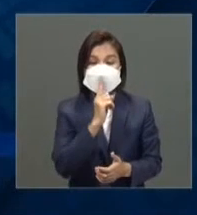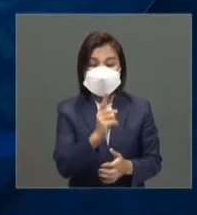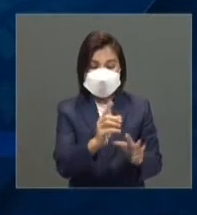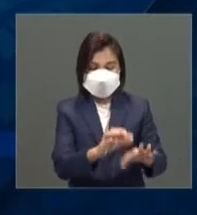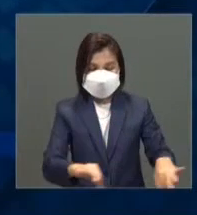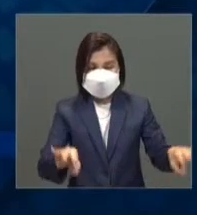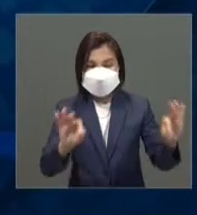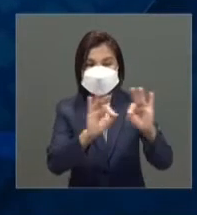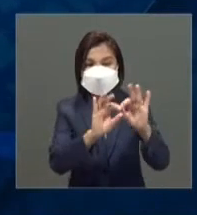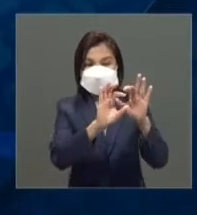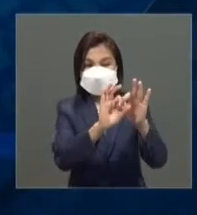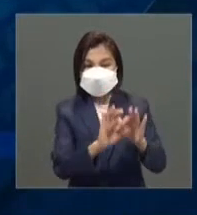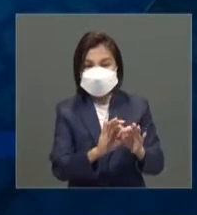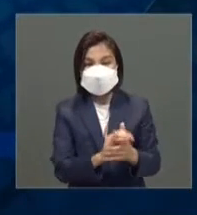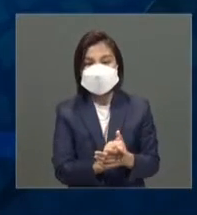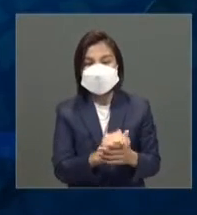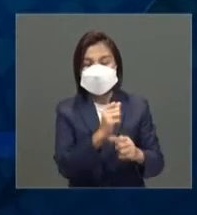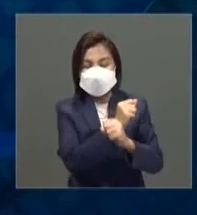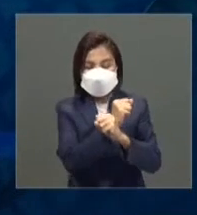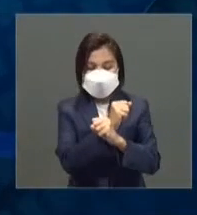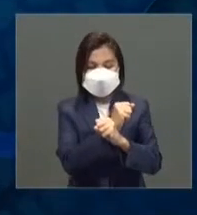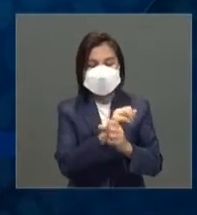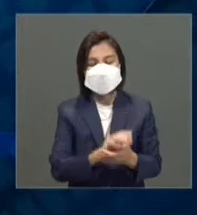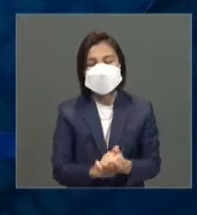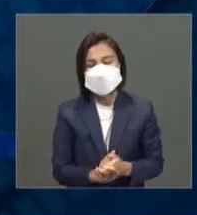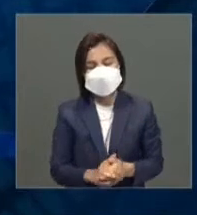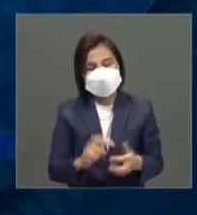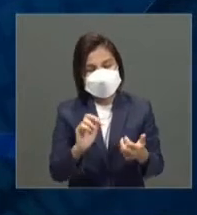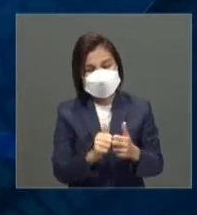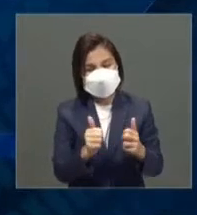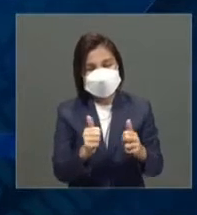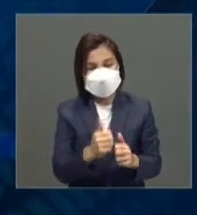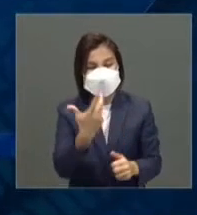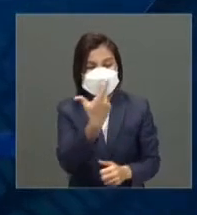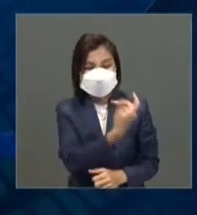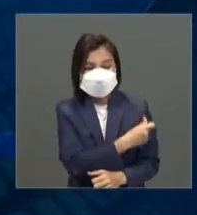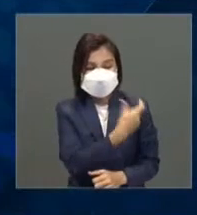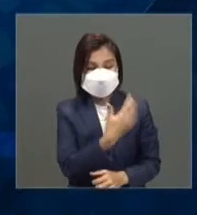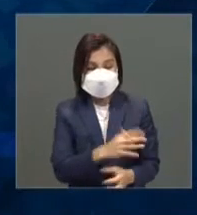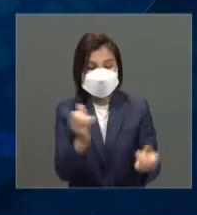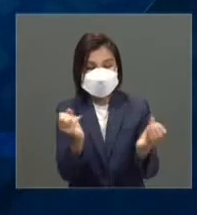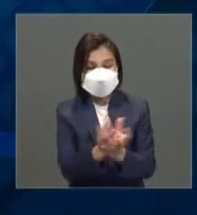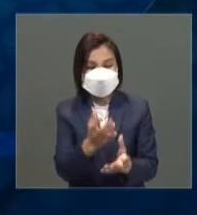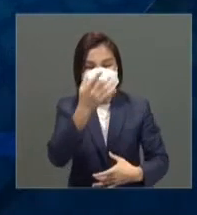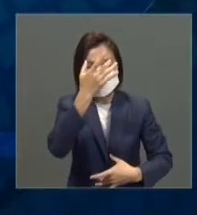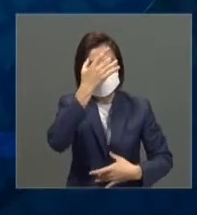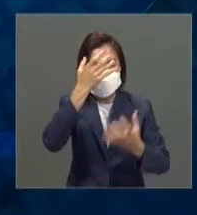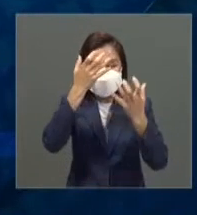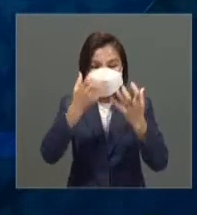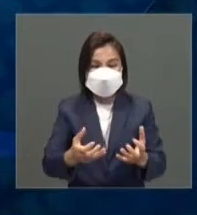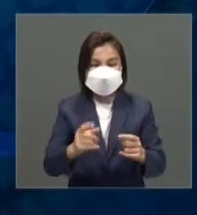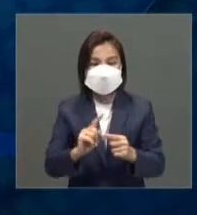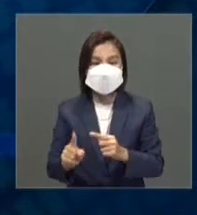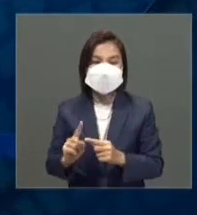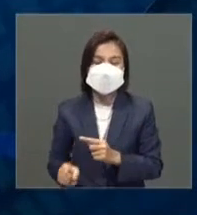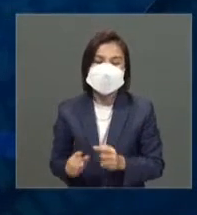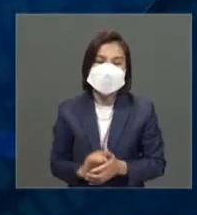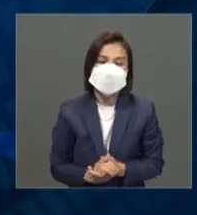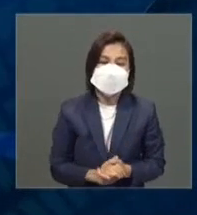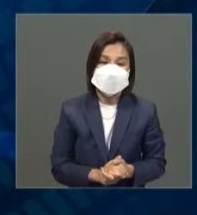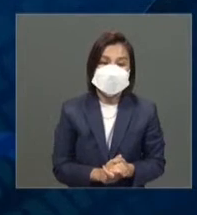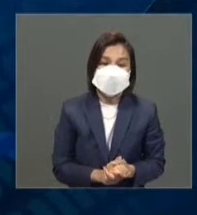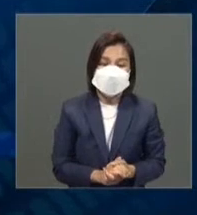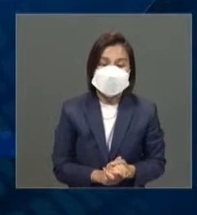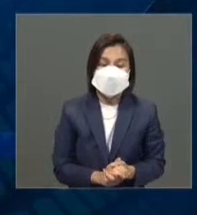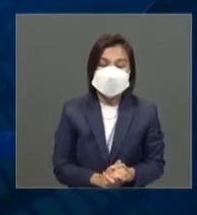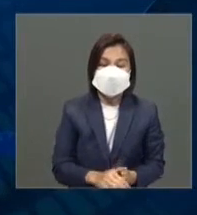ของการเกิดเหตุการณ์ไม่พึงประสงค์ที่มีความรุนแรงนะครับในการรายงานนะครับในส่วนของซิ